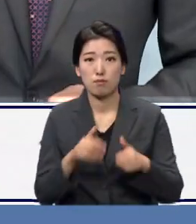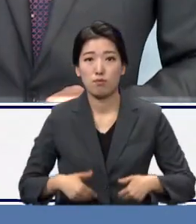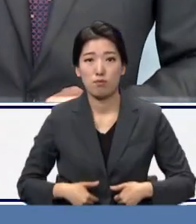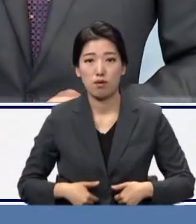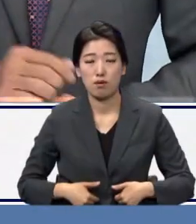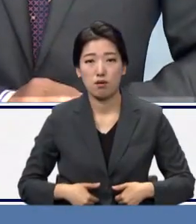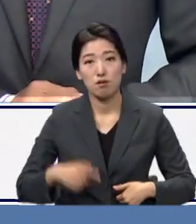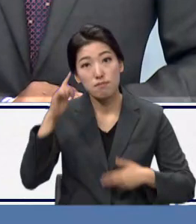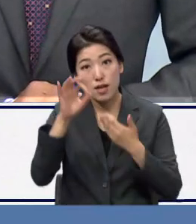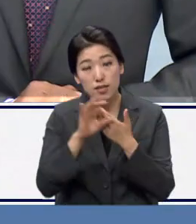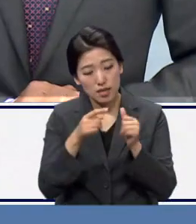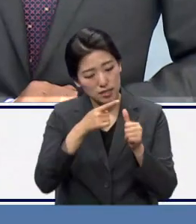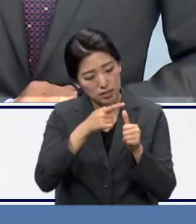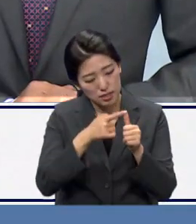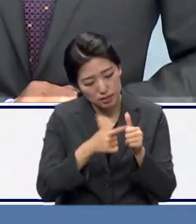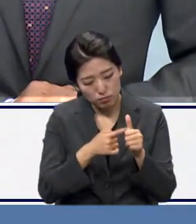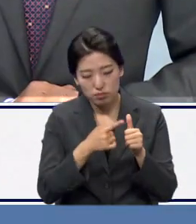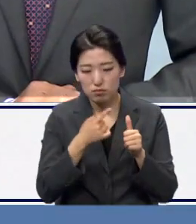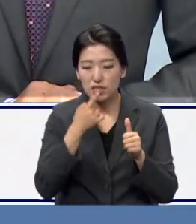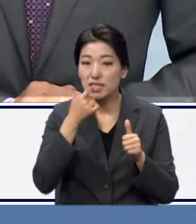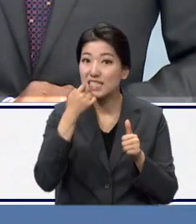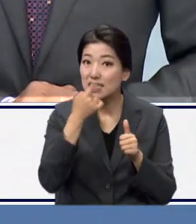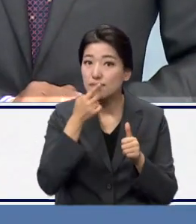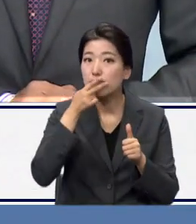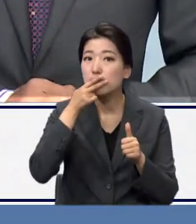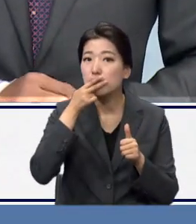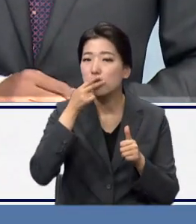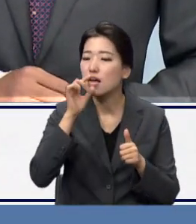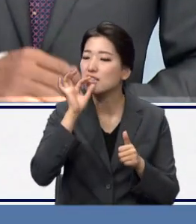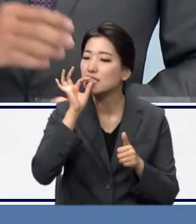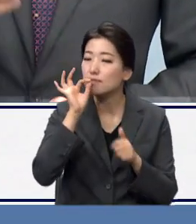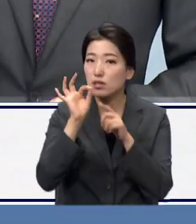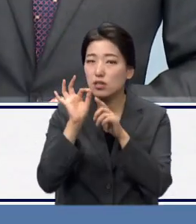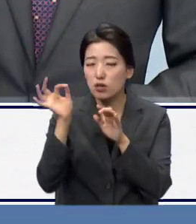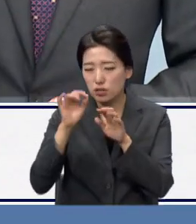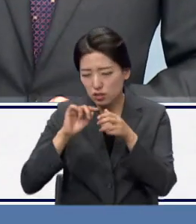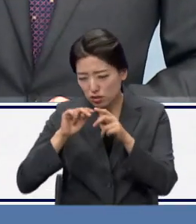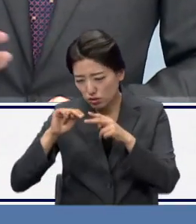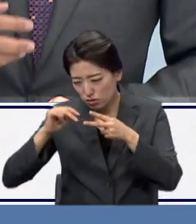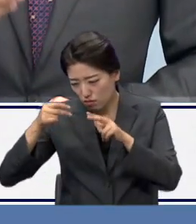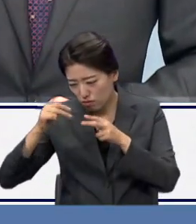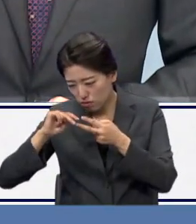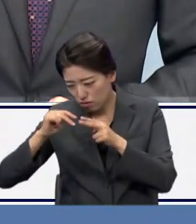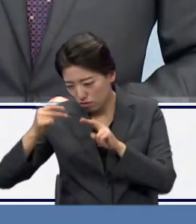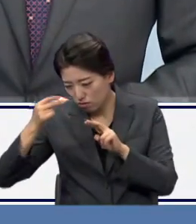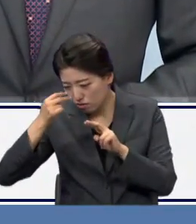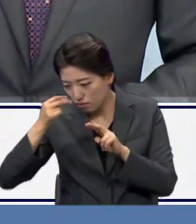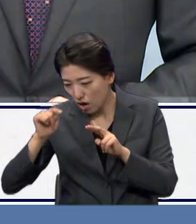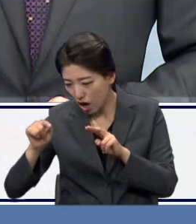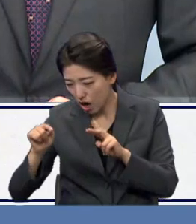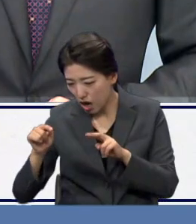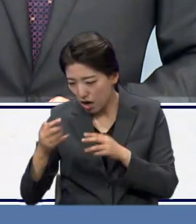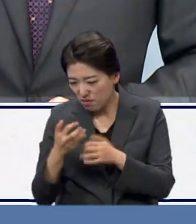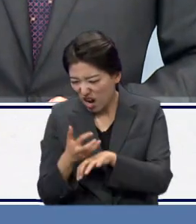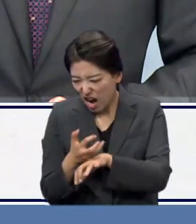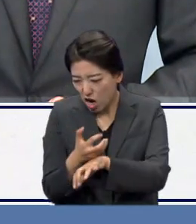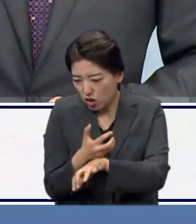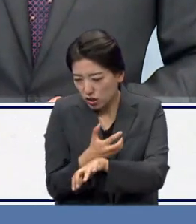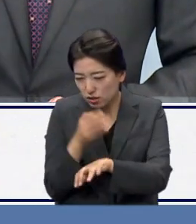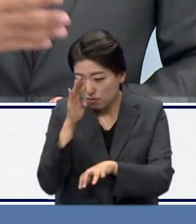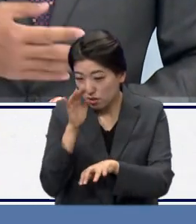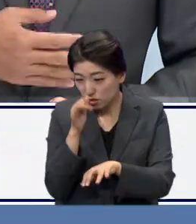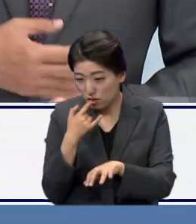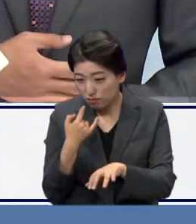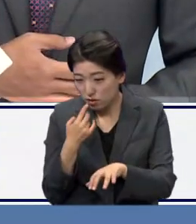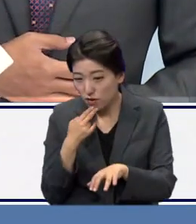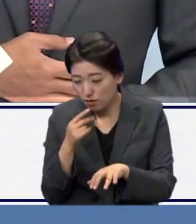거기 치명적인 걸로 위해를가 수도 있고요 그리고 뭐 요새는 생체 정보로 많은 것들을 또 그 결제를 하거나 뭐